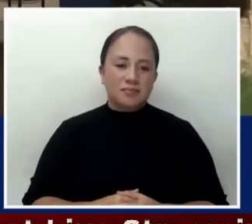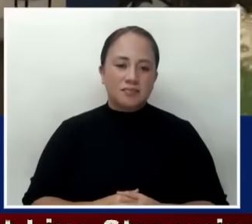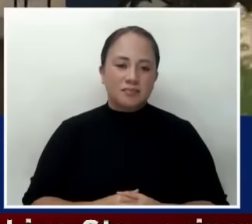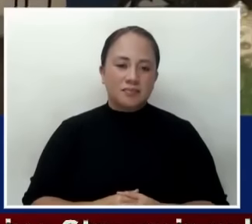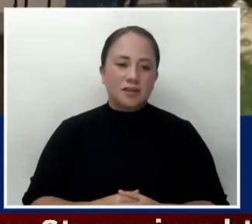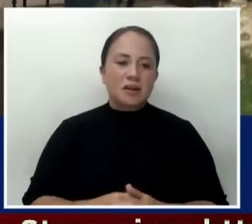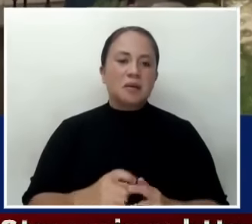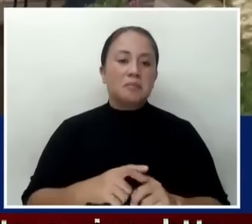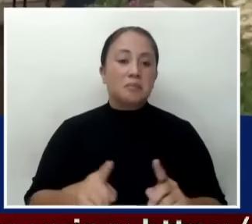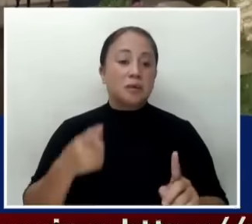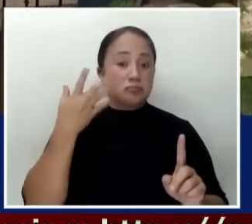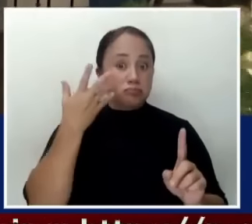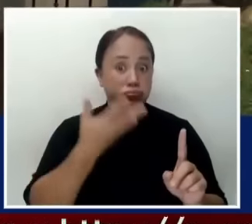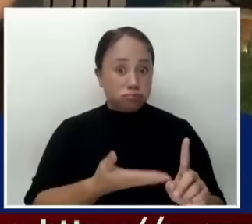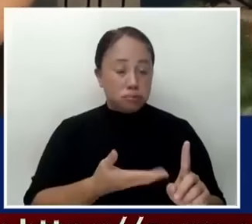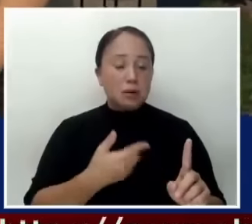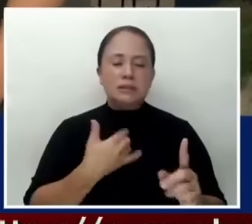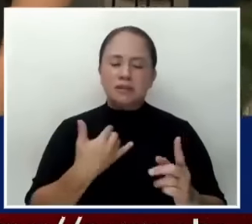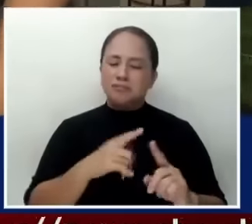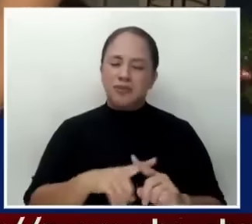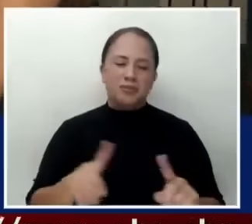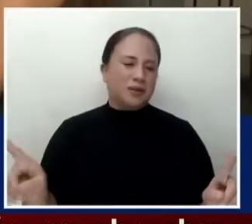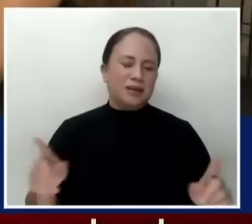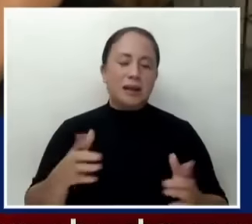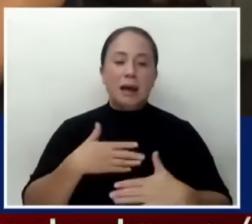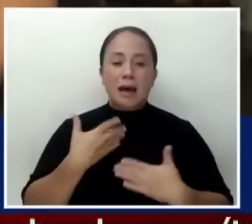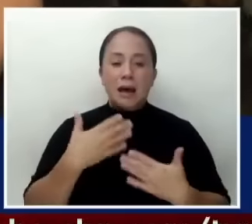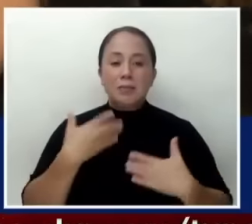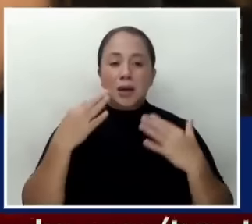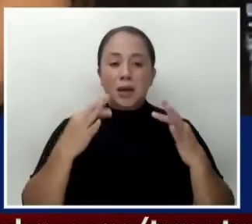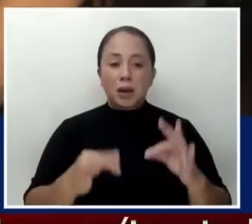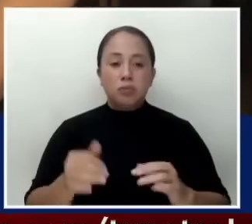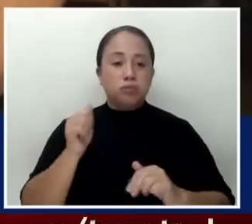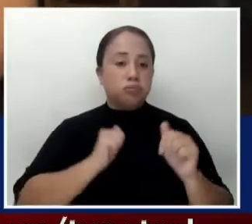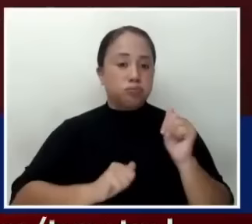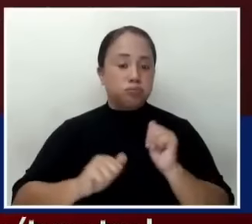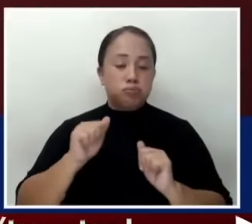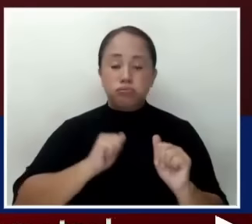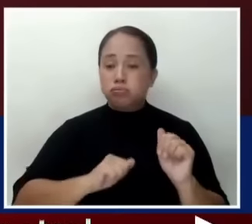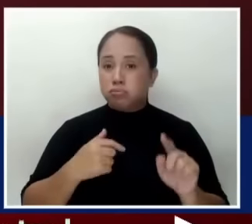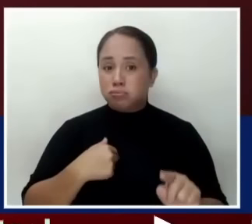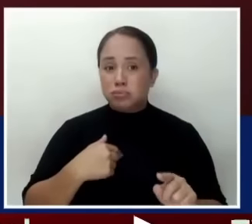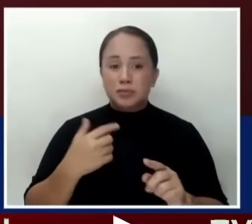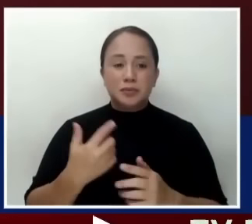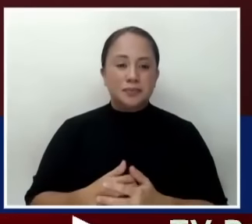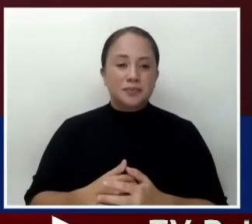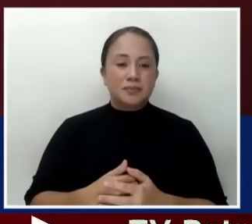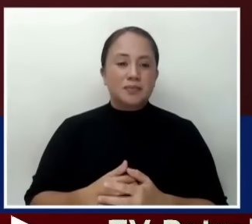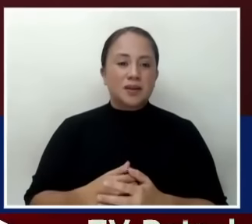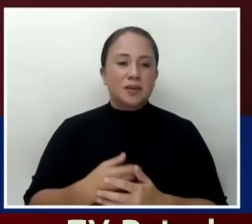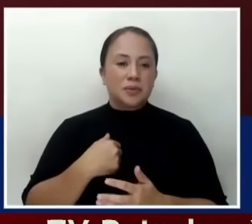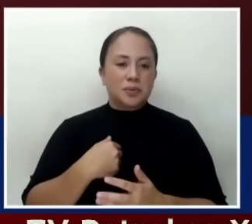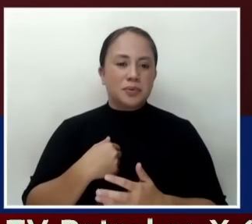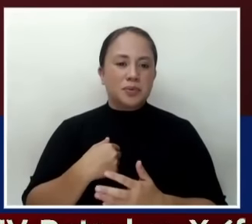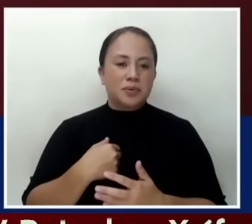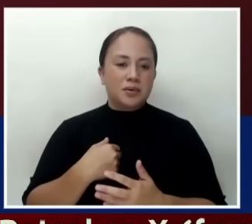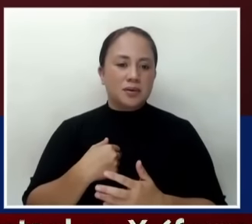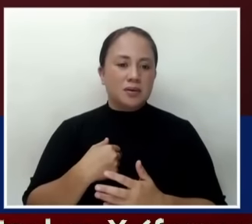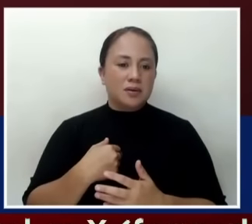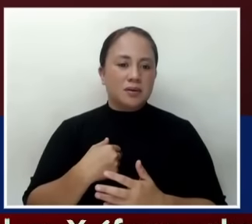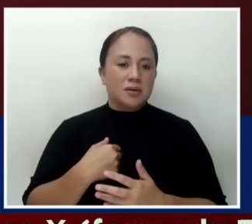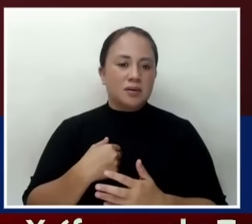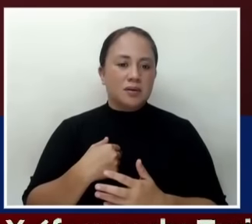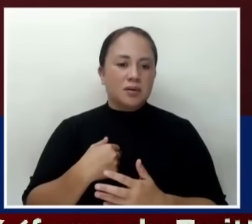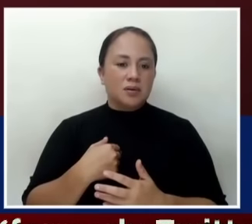Pero para kay Gina, iba pa rin ang saya niya kapag umaarte sa harap ng kamera. Yung nakakaraos yung init